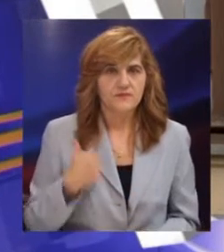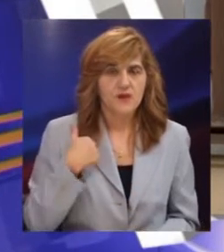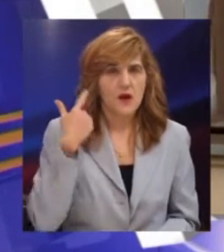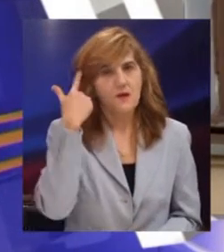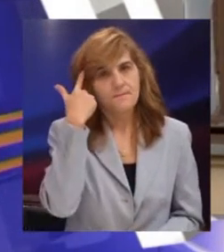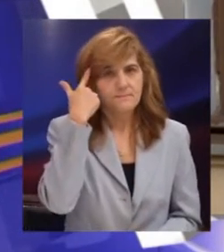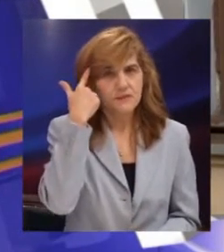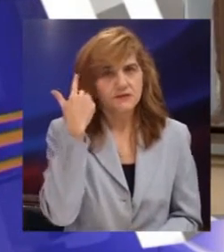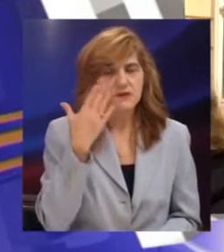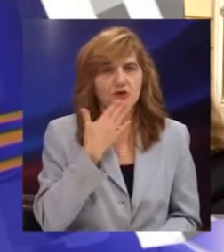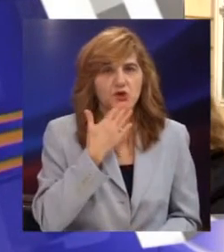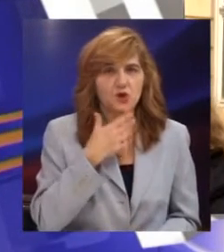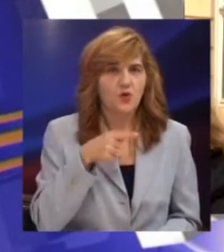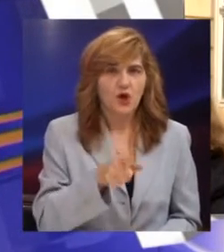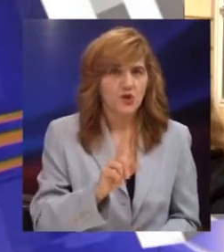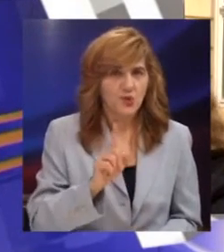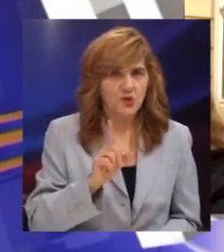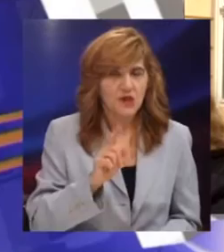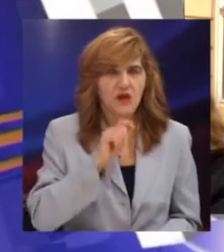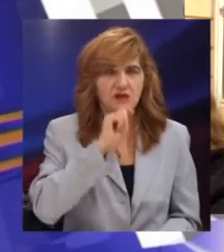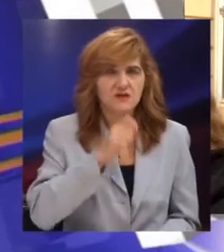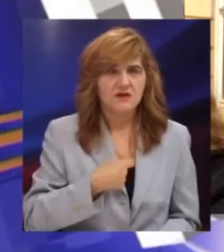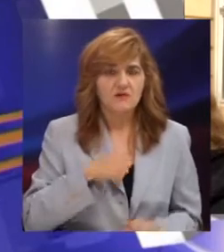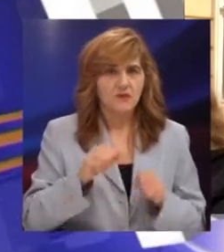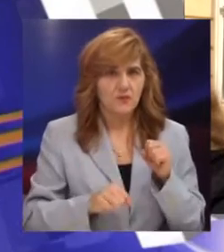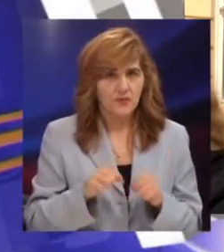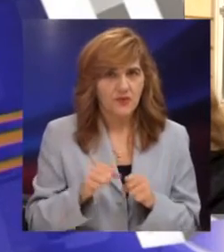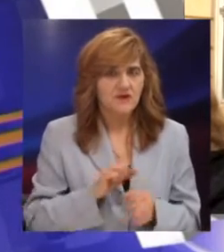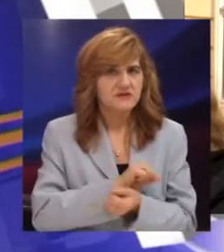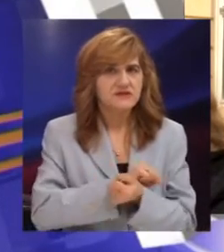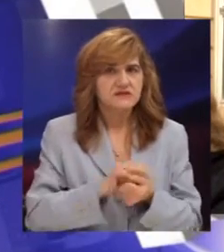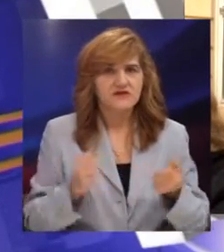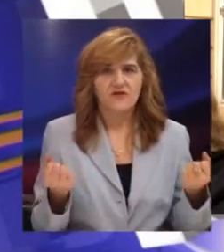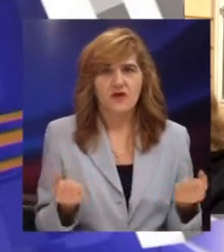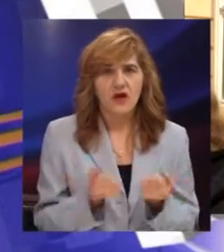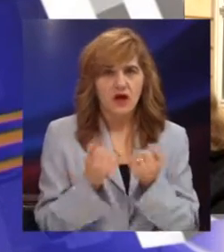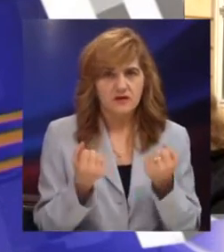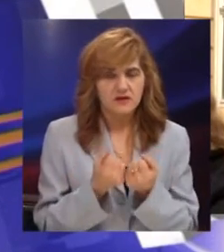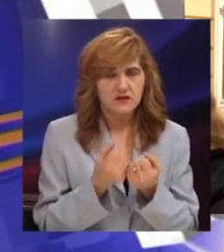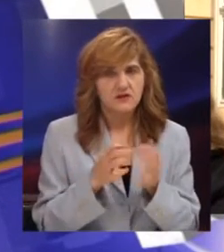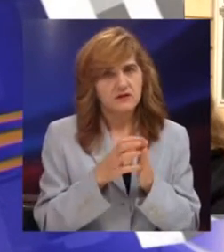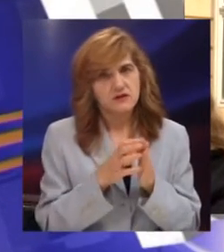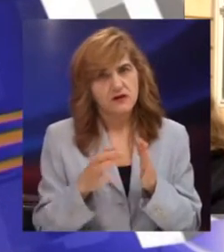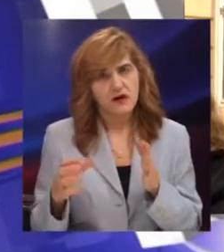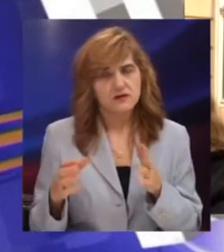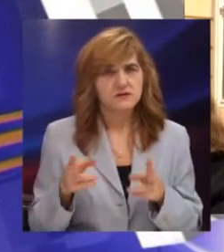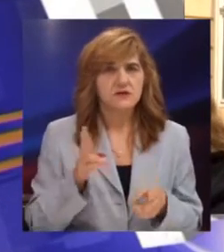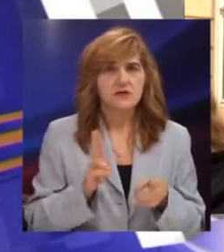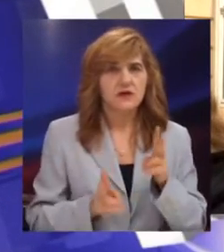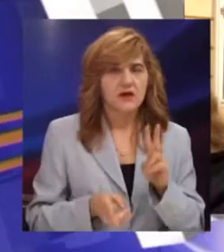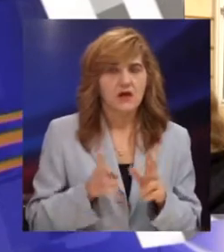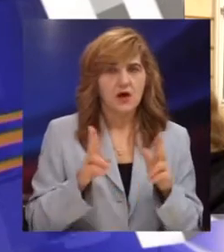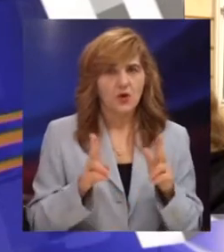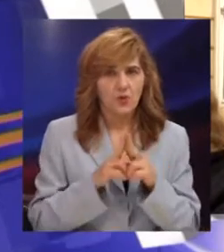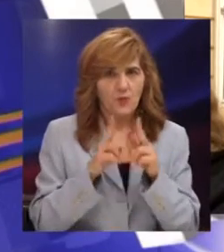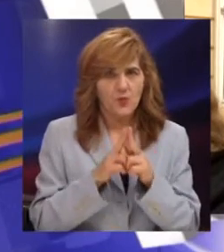škola ni u kom slučaju tu nije zatajila i te sve aktivnosti će se i nastaviti kako smo se